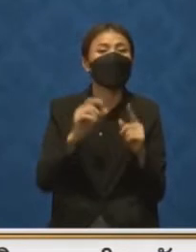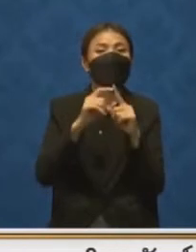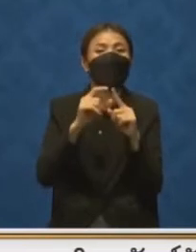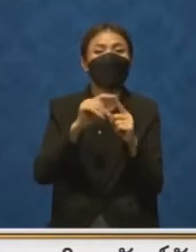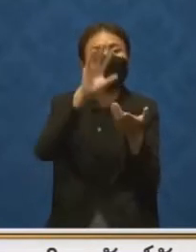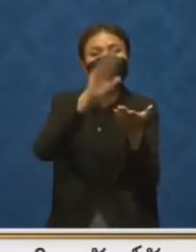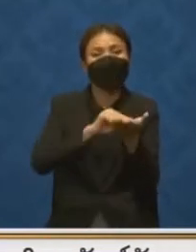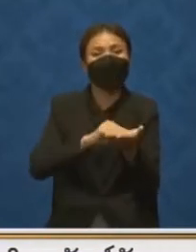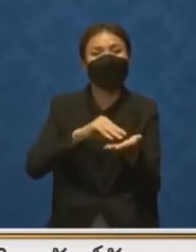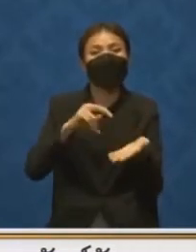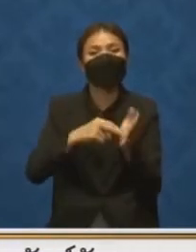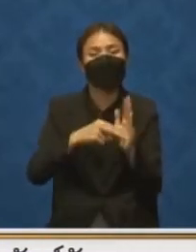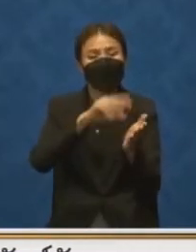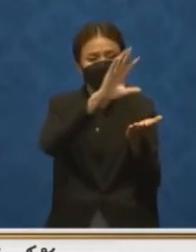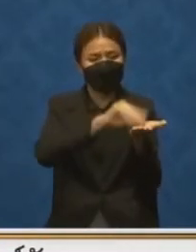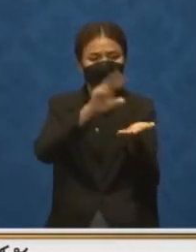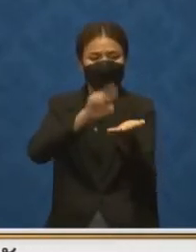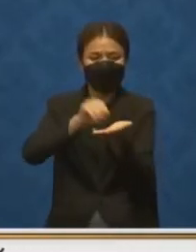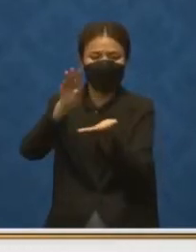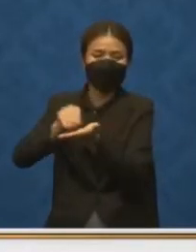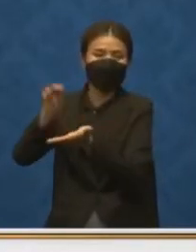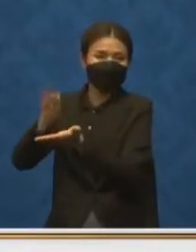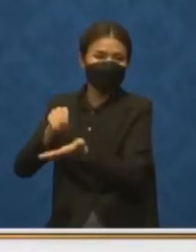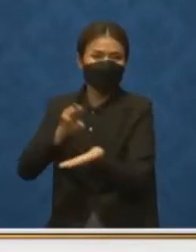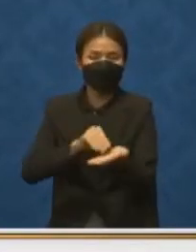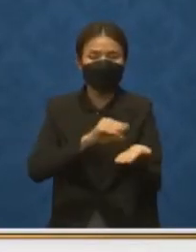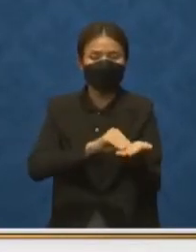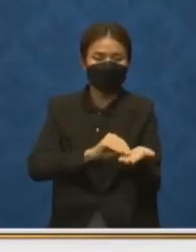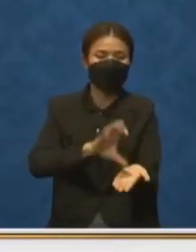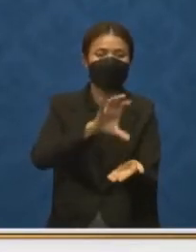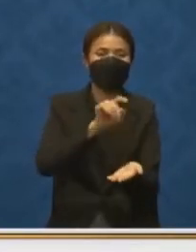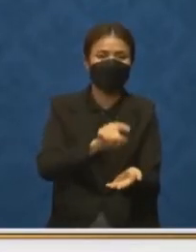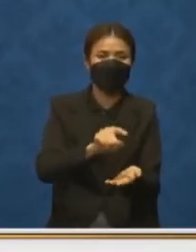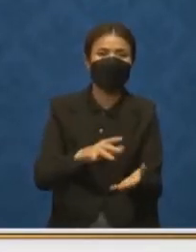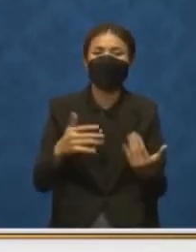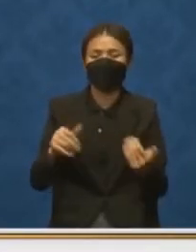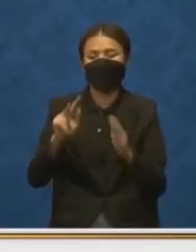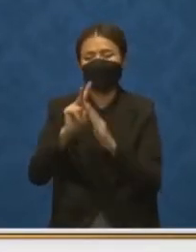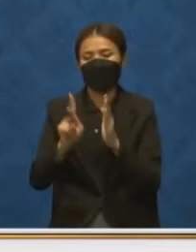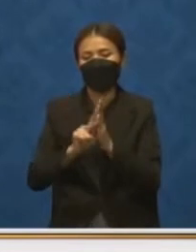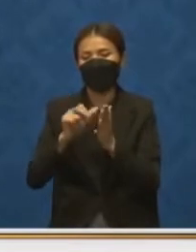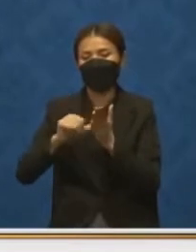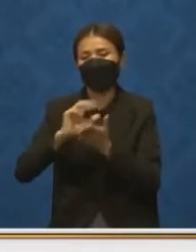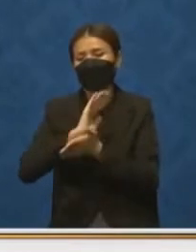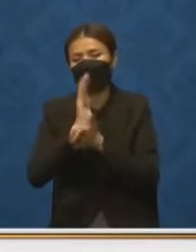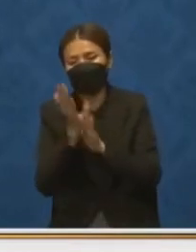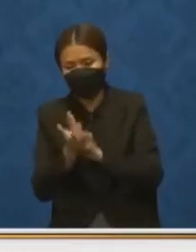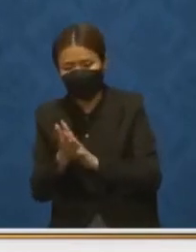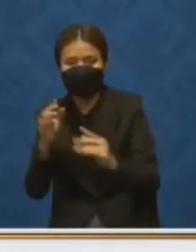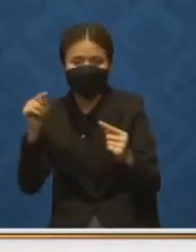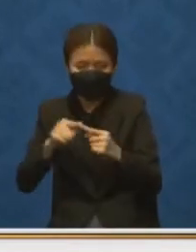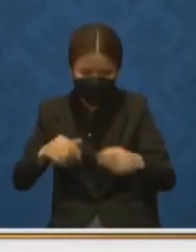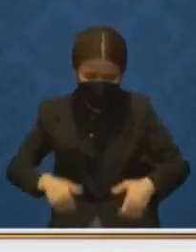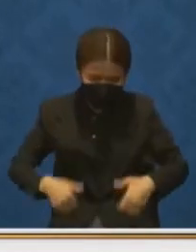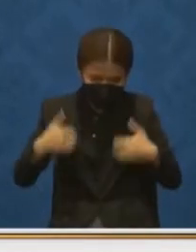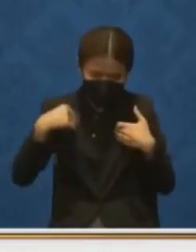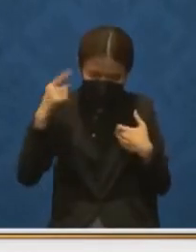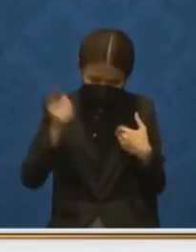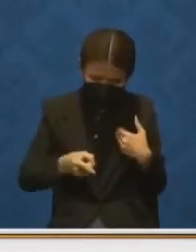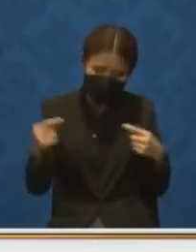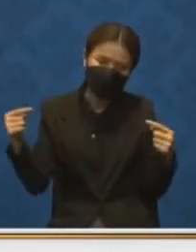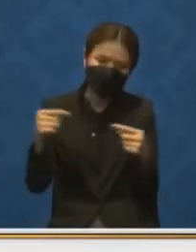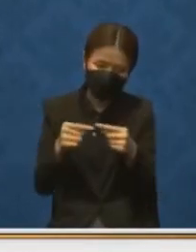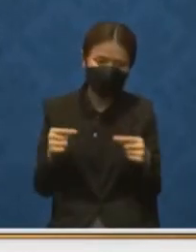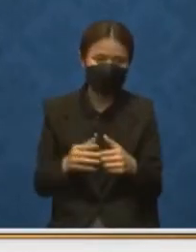นะครับ ตัเช่นเราพยายามปรบปรงกฎหมายให้สะท้อนกับความเปนจิที่เกิดขึ้นในการที่จะต้องดำเิการจดทะเบีน